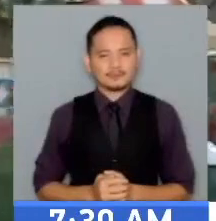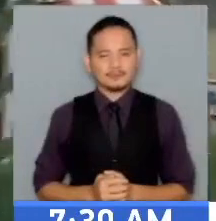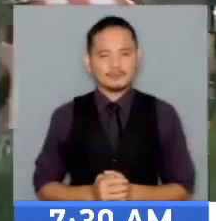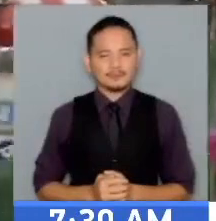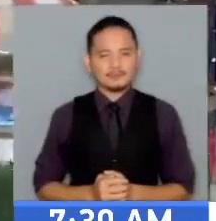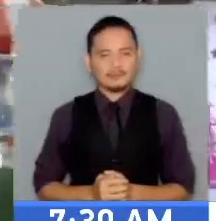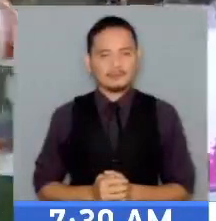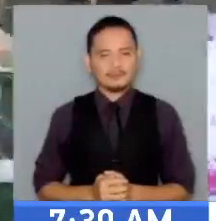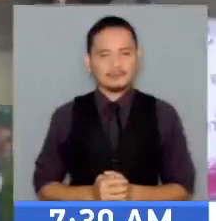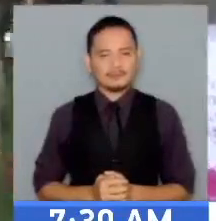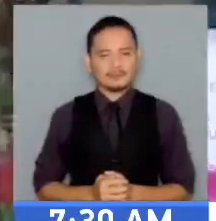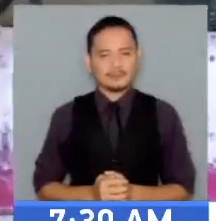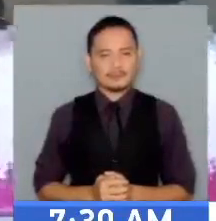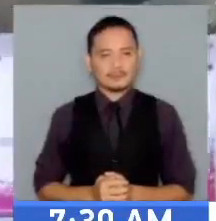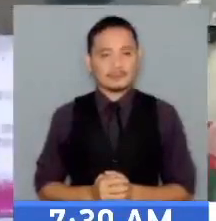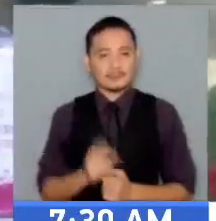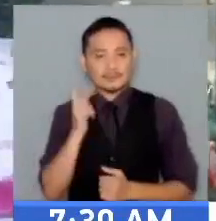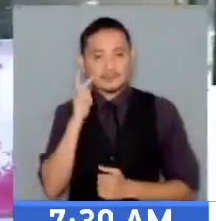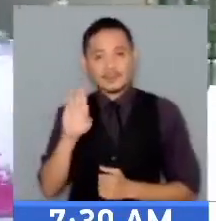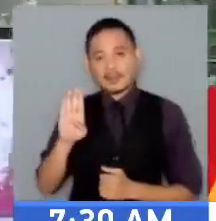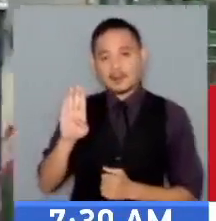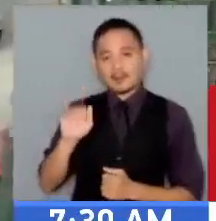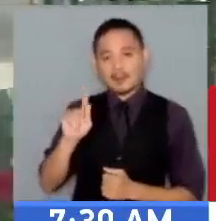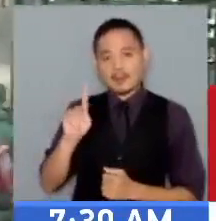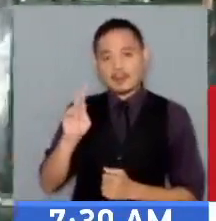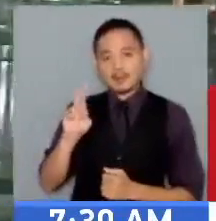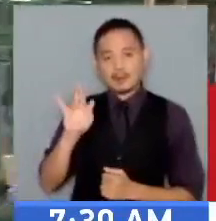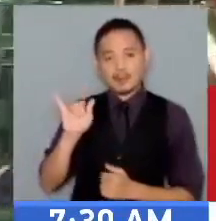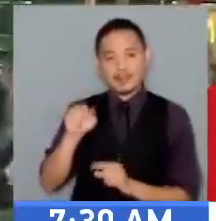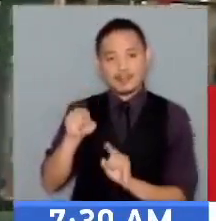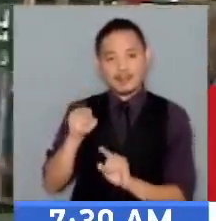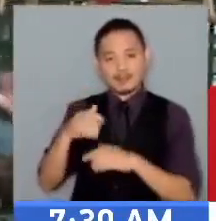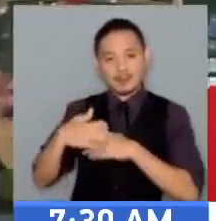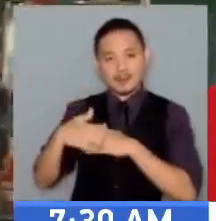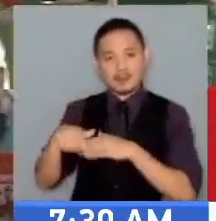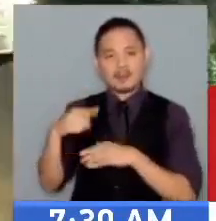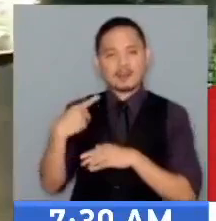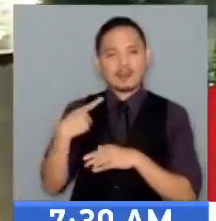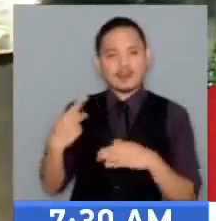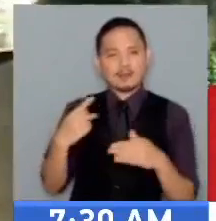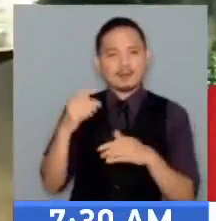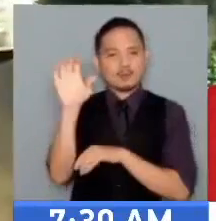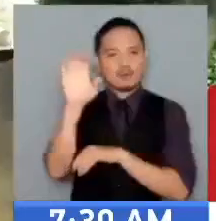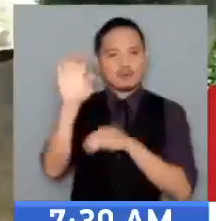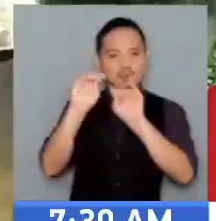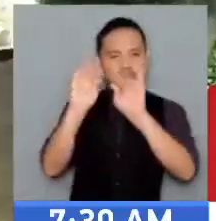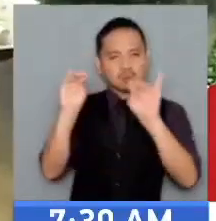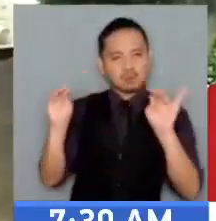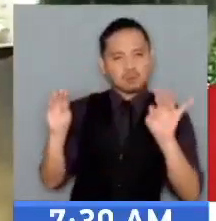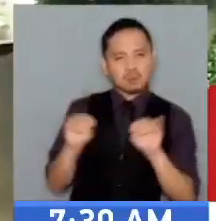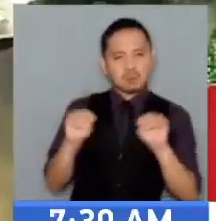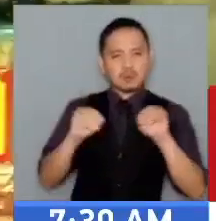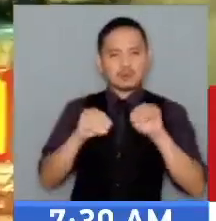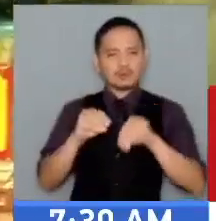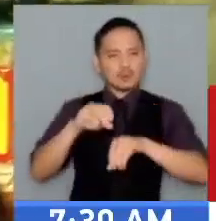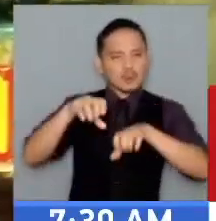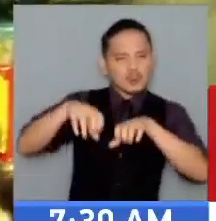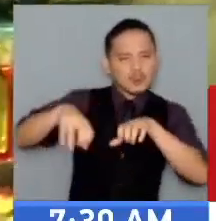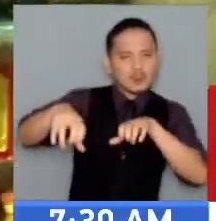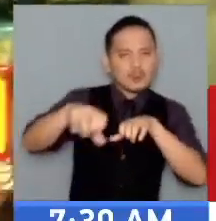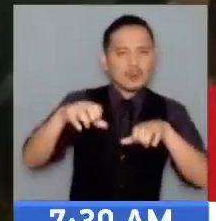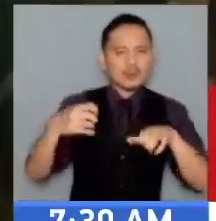Ang bakery namang ito sa Laloma, Quezon City may Christmas Village on display din. May iba't ibang carnival rides,